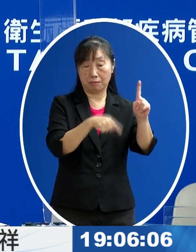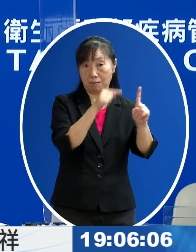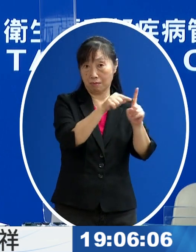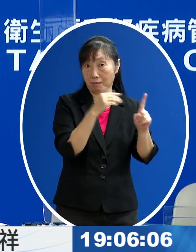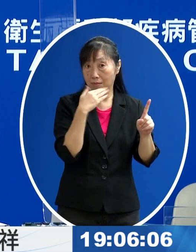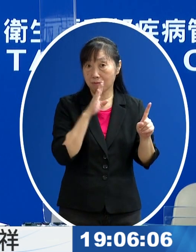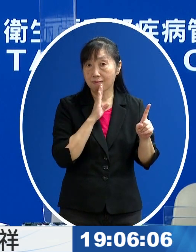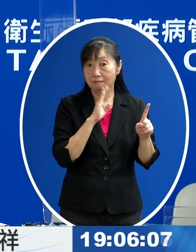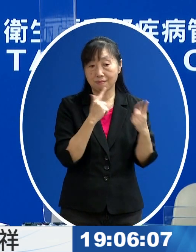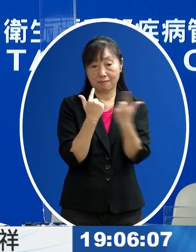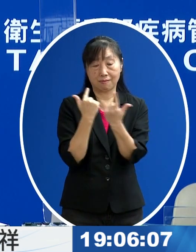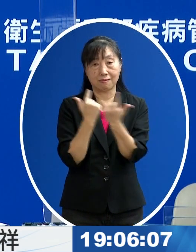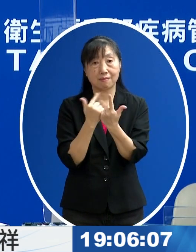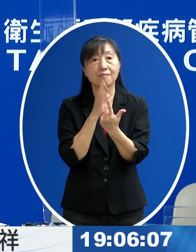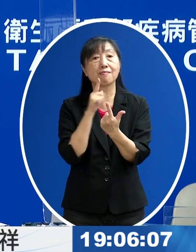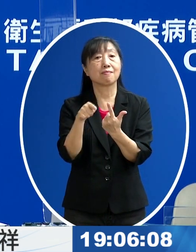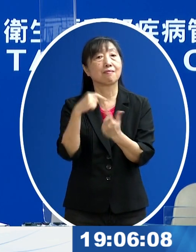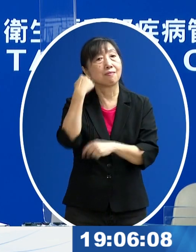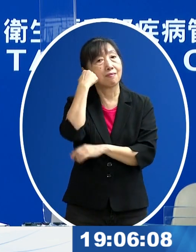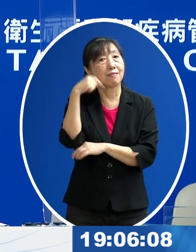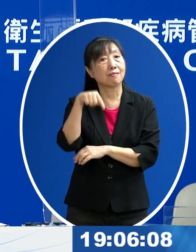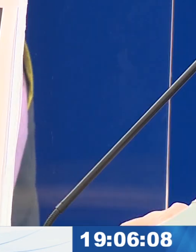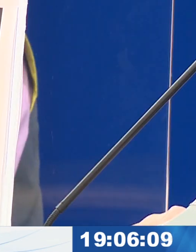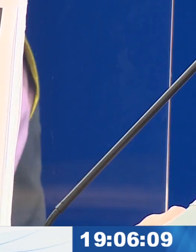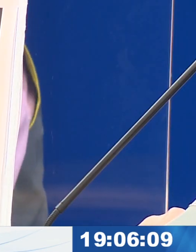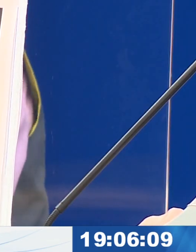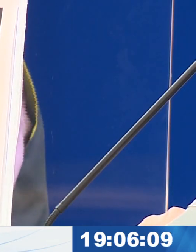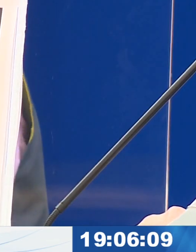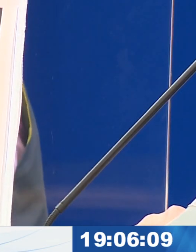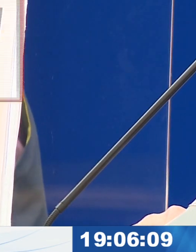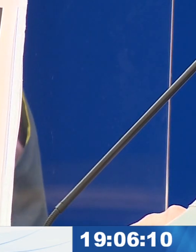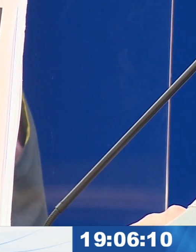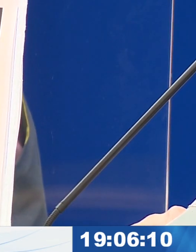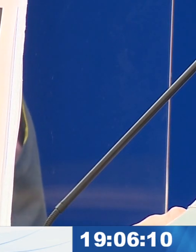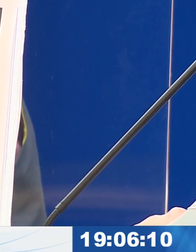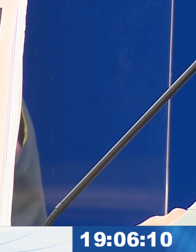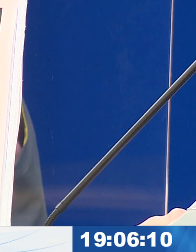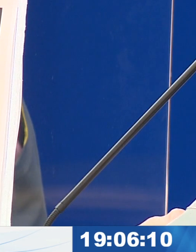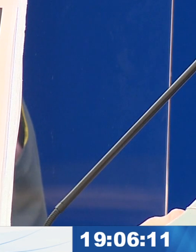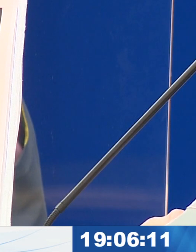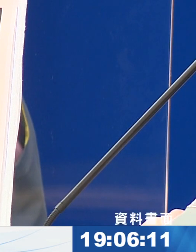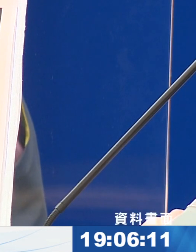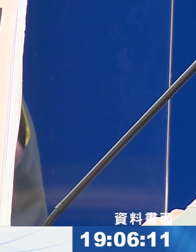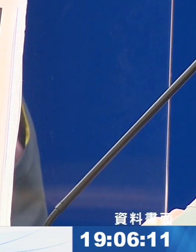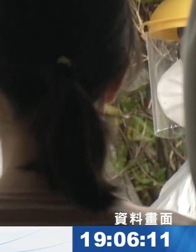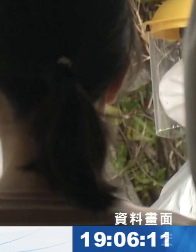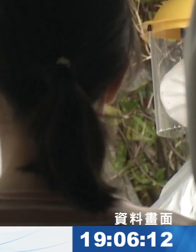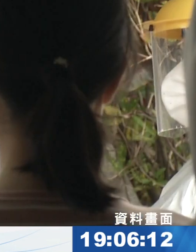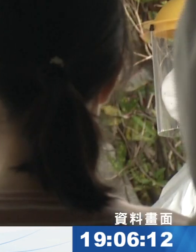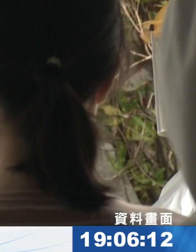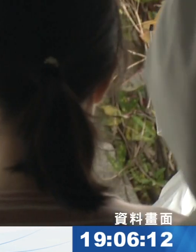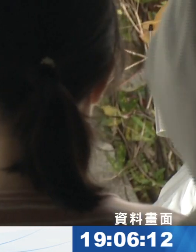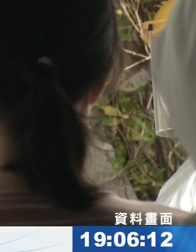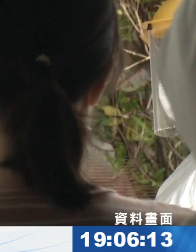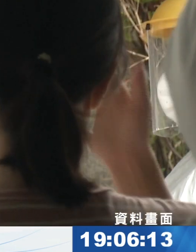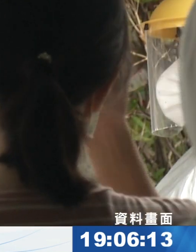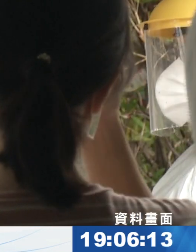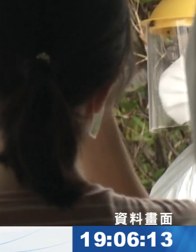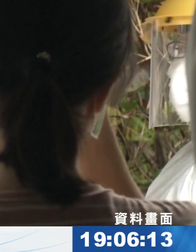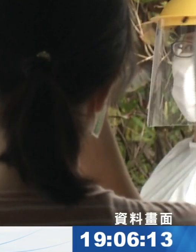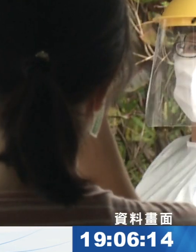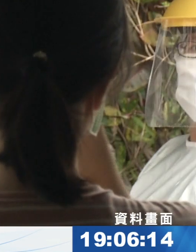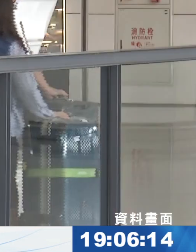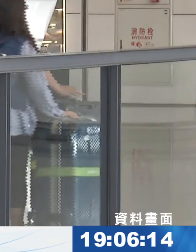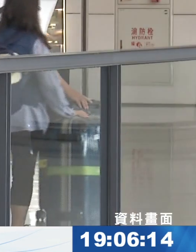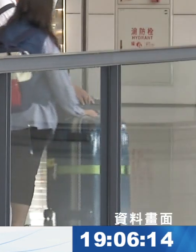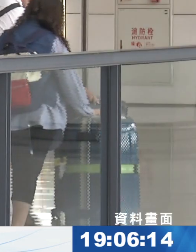是台北市的民众第四天没能守住佳林28号新增一名本土个案因为工作需求裁检确